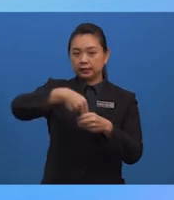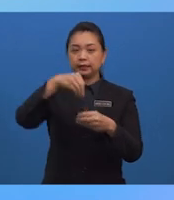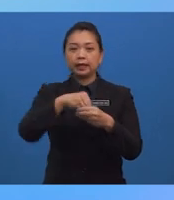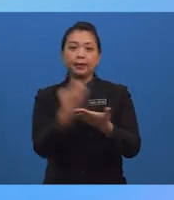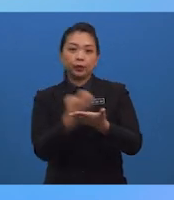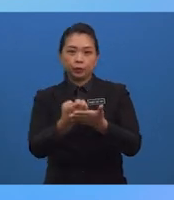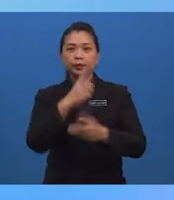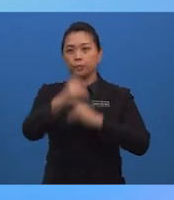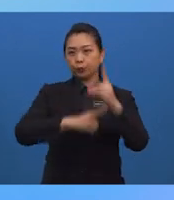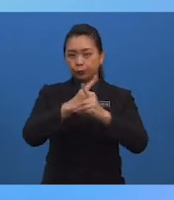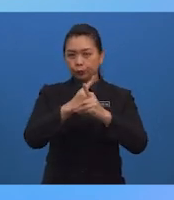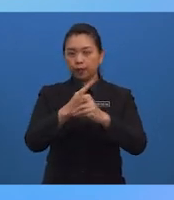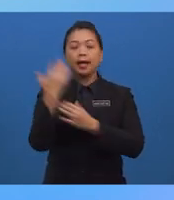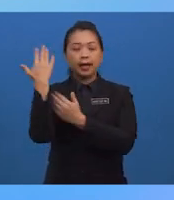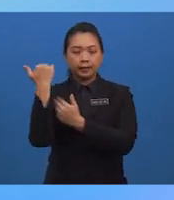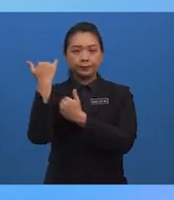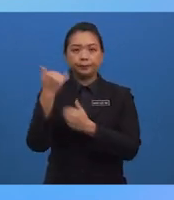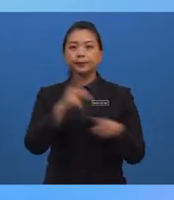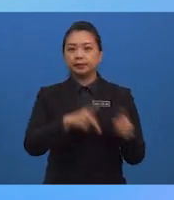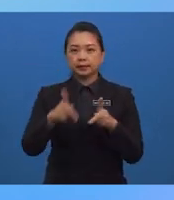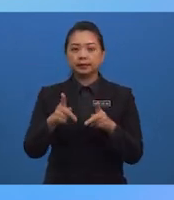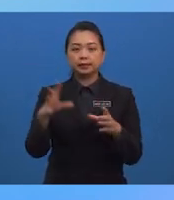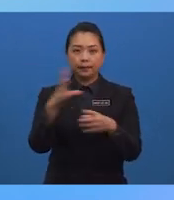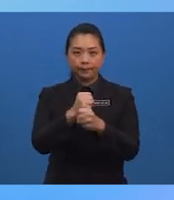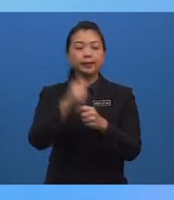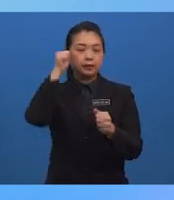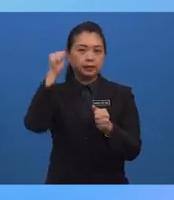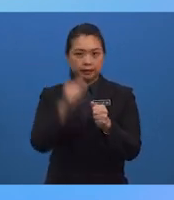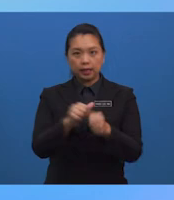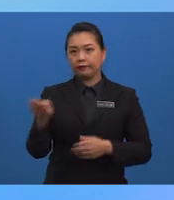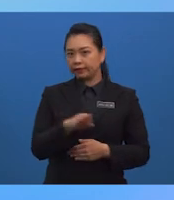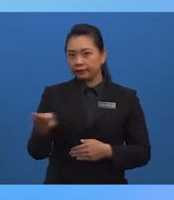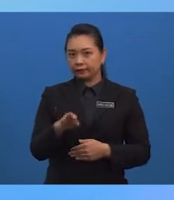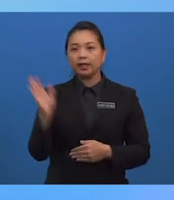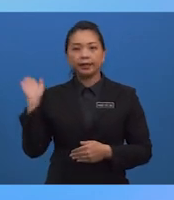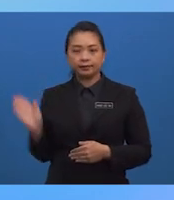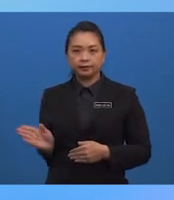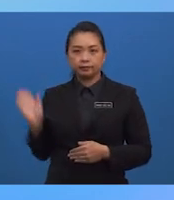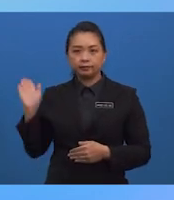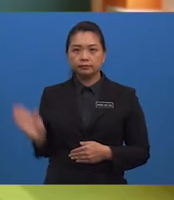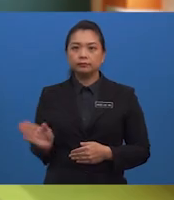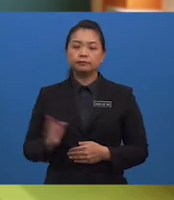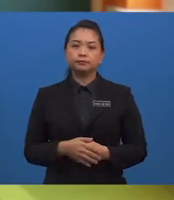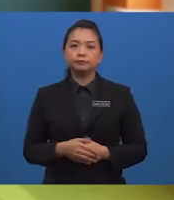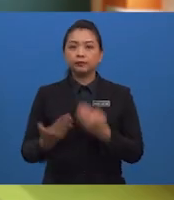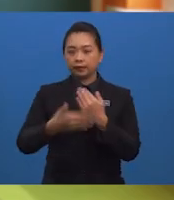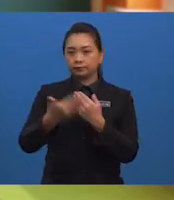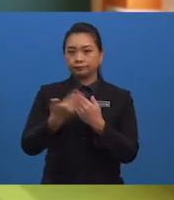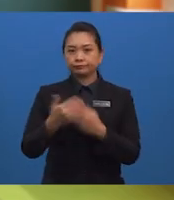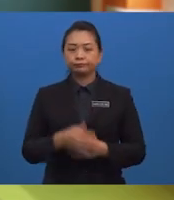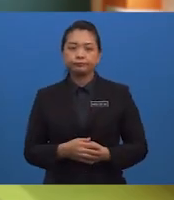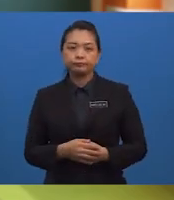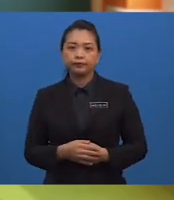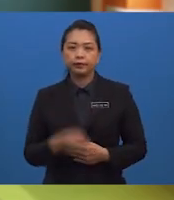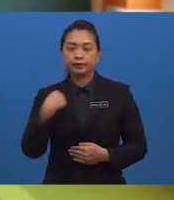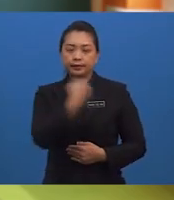dunia. Diharapkan pelajar-pelajar dapat mengingatkan fakta-fakta tersebut. Selanjutnya,